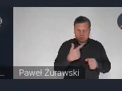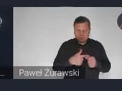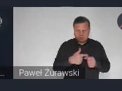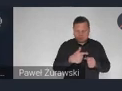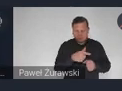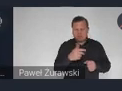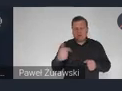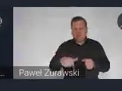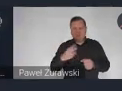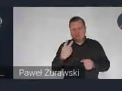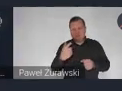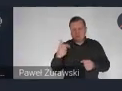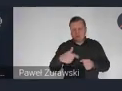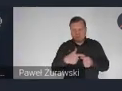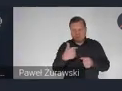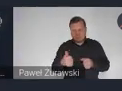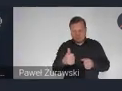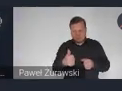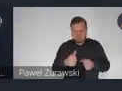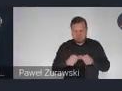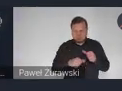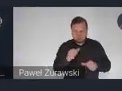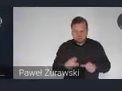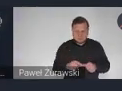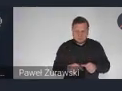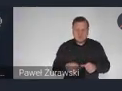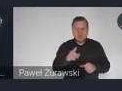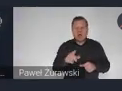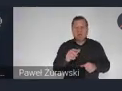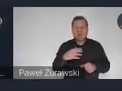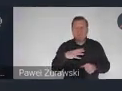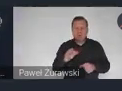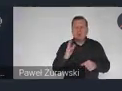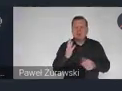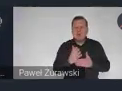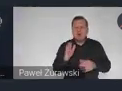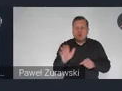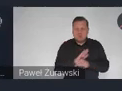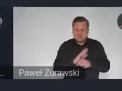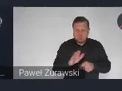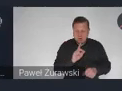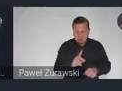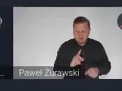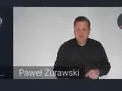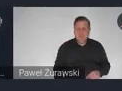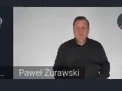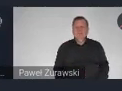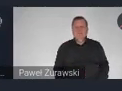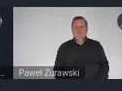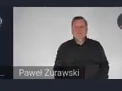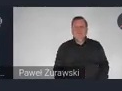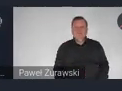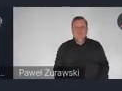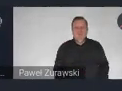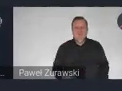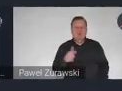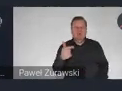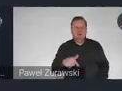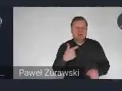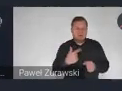w 2021 ale była to edycja uzupełniająca i dotychczas w edycji